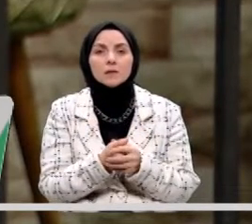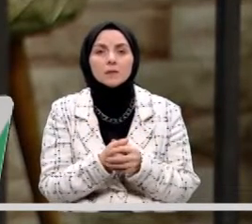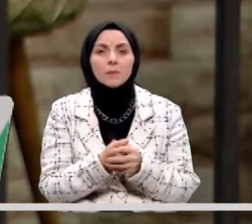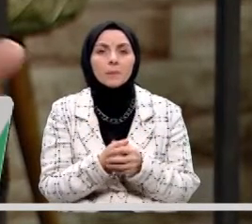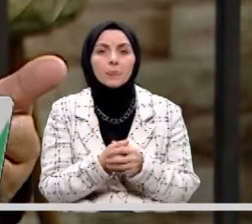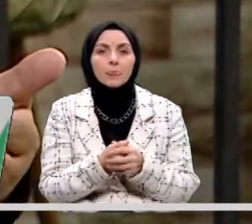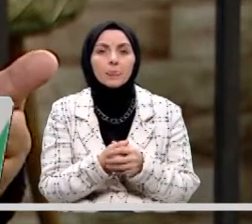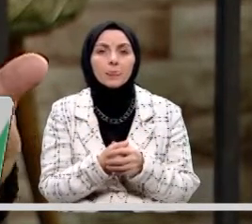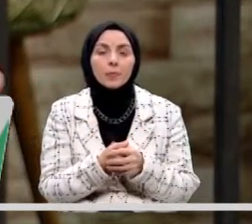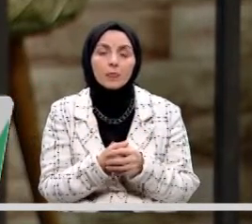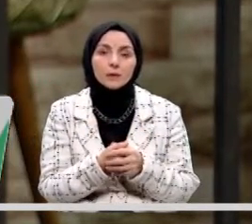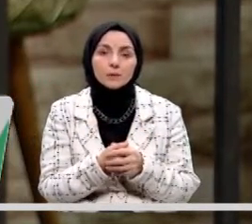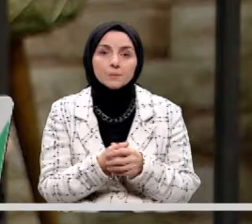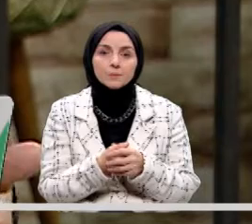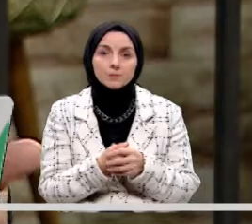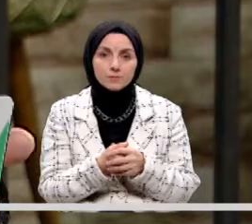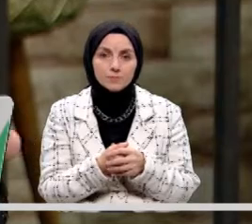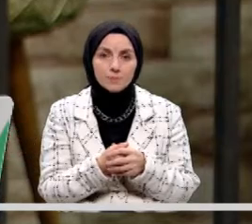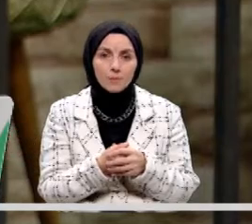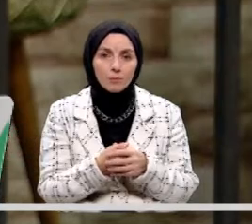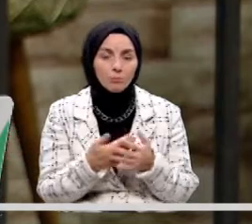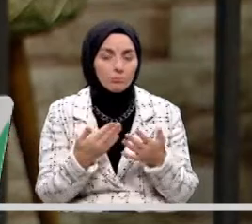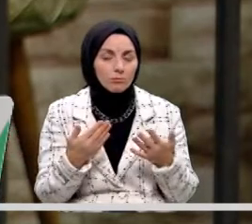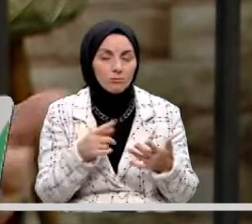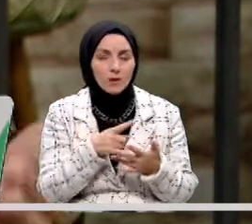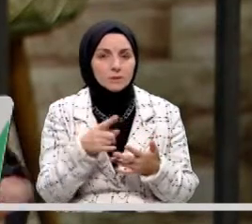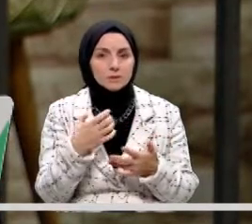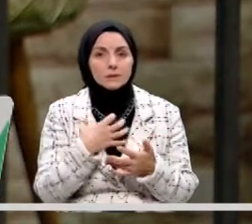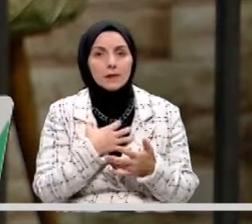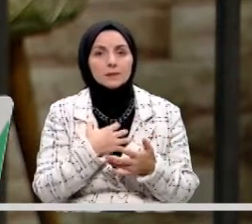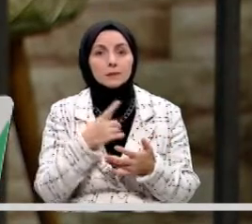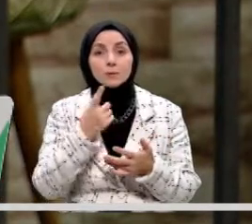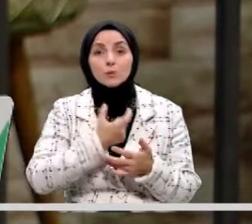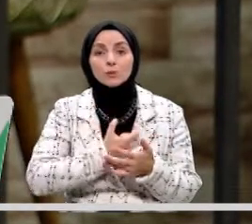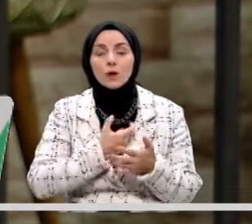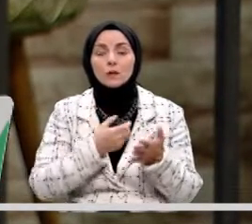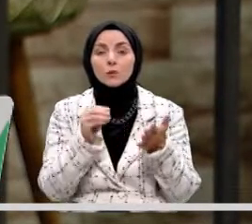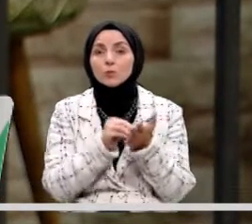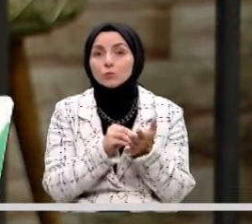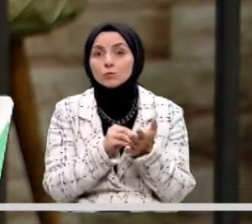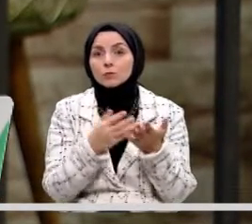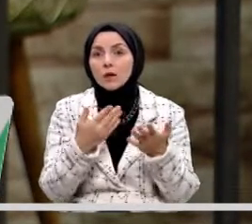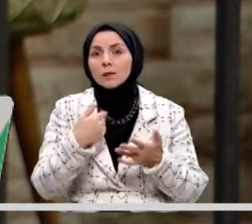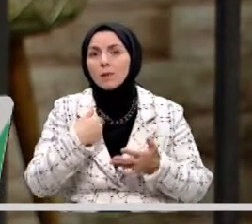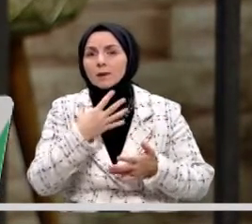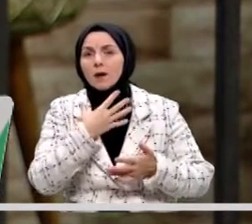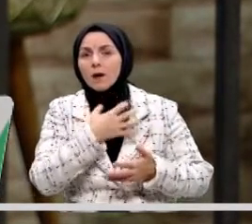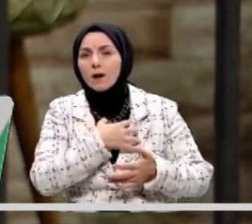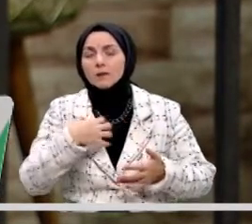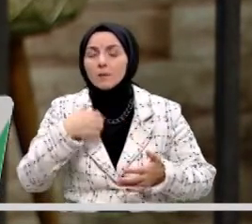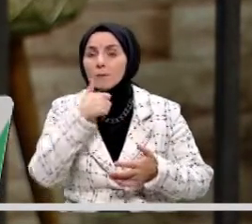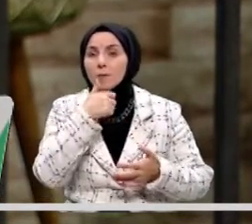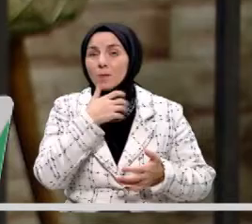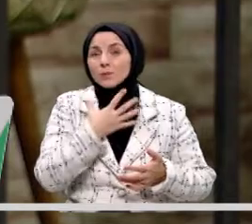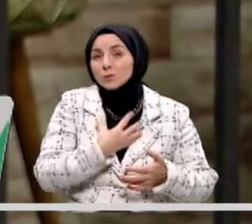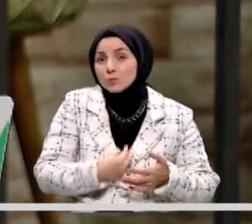kendinizi bir kural koymuşsunuz ya da kuralsızlık koymuşsunuz onu uyguluyorsanız yani ben annemi üzeyim babamın yüzüm diye bir derdiniz Yok ki